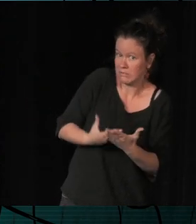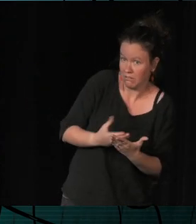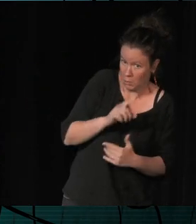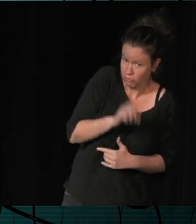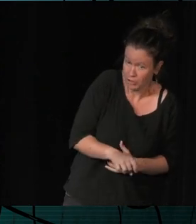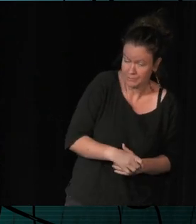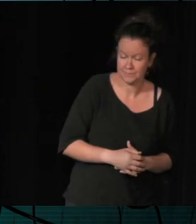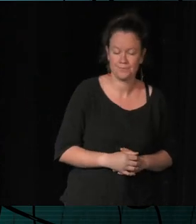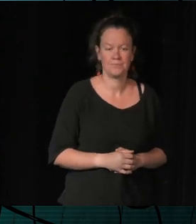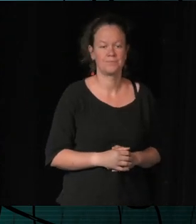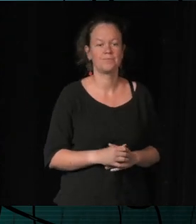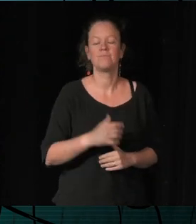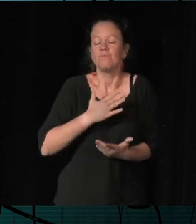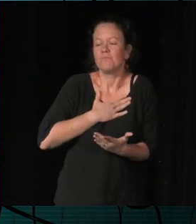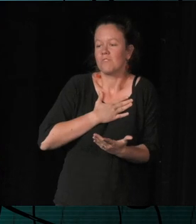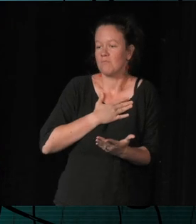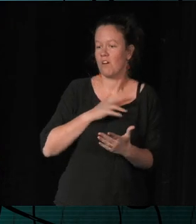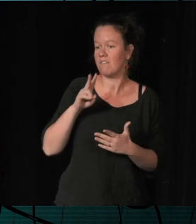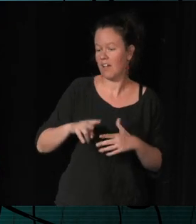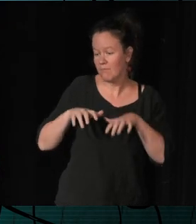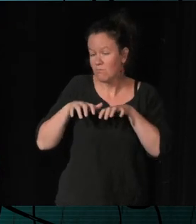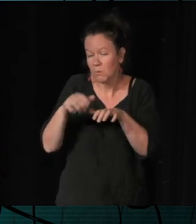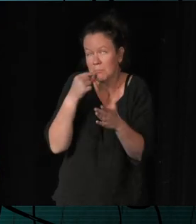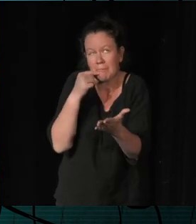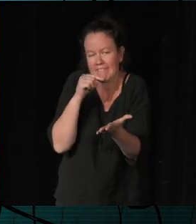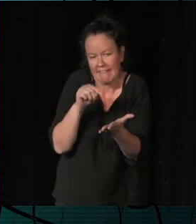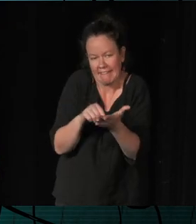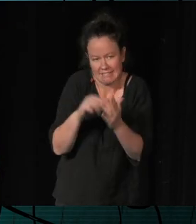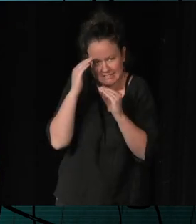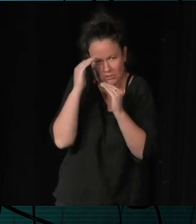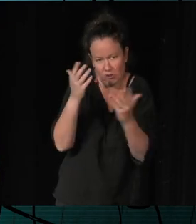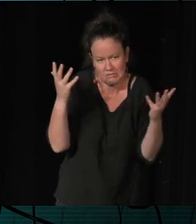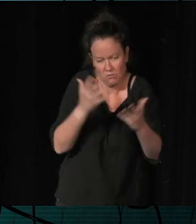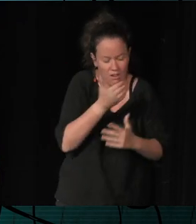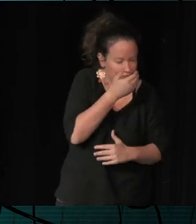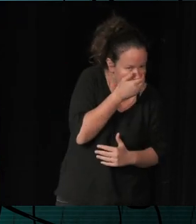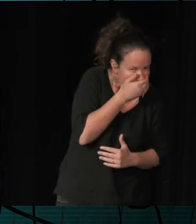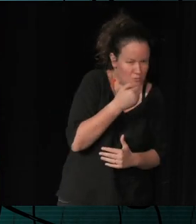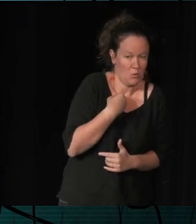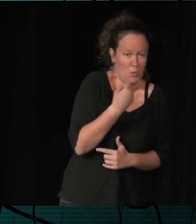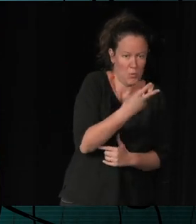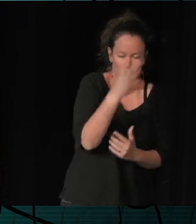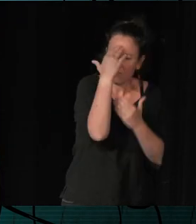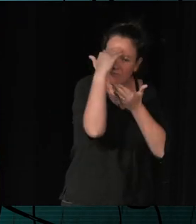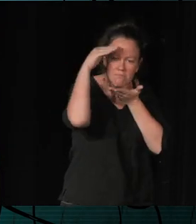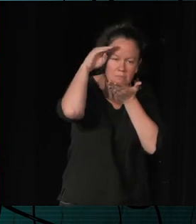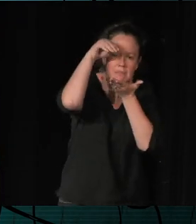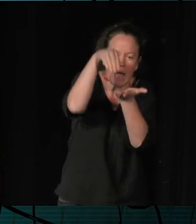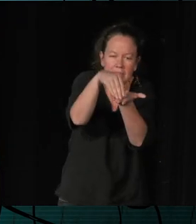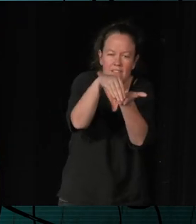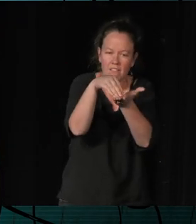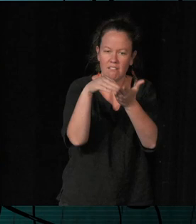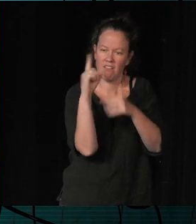monstres, en tout cas moi, un de mes monstres préférés sur Terre, c'est bizarre de dire ça, mais Pyramid Head dans Silent Hill 2, je trouve, est un excellent monstre parce